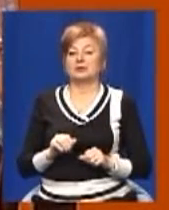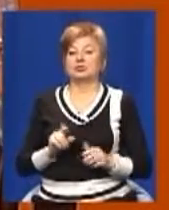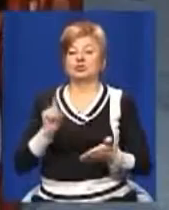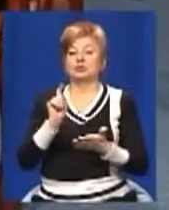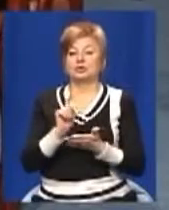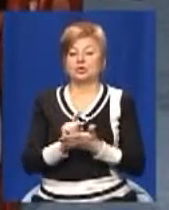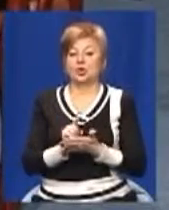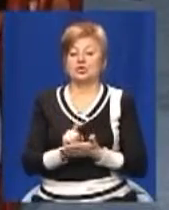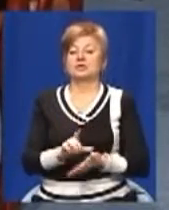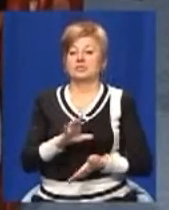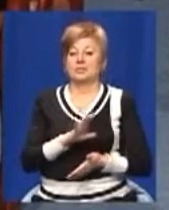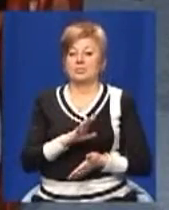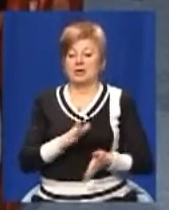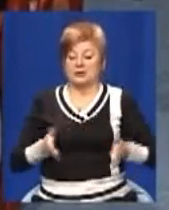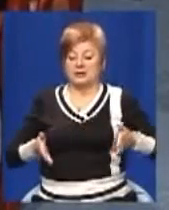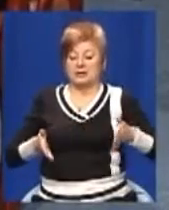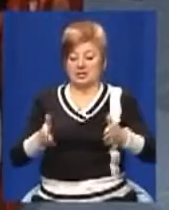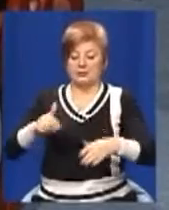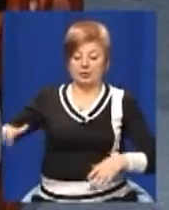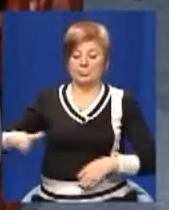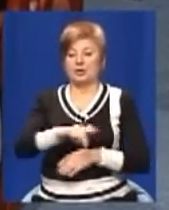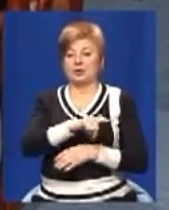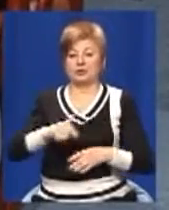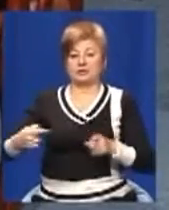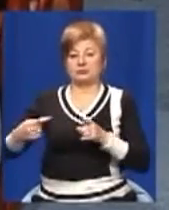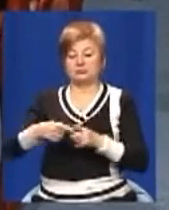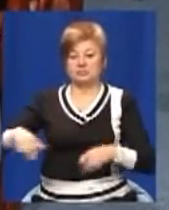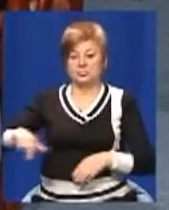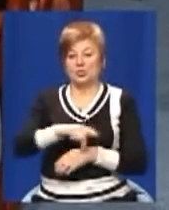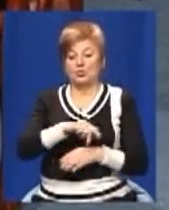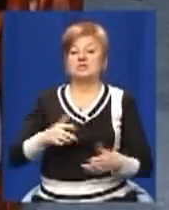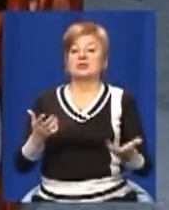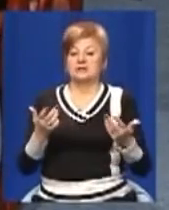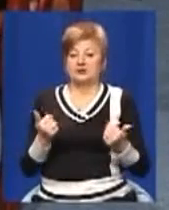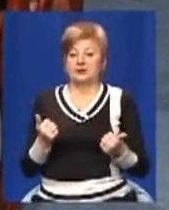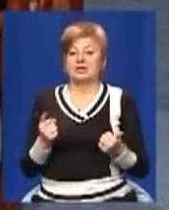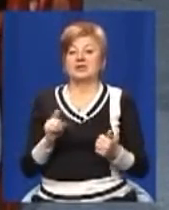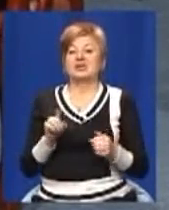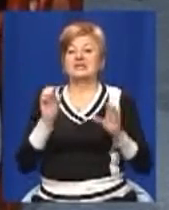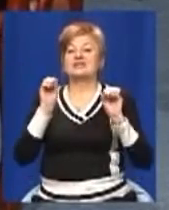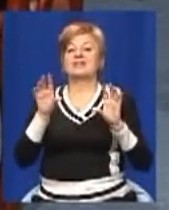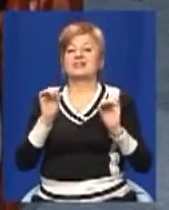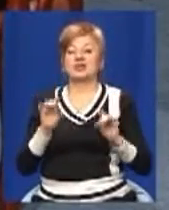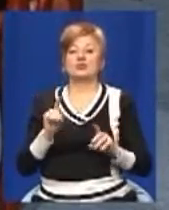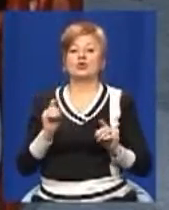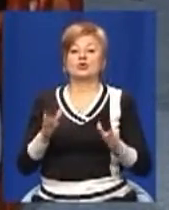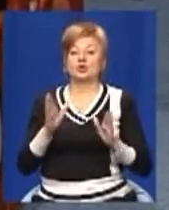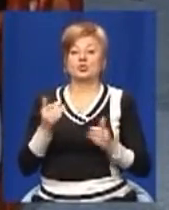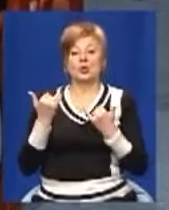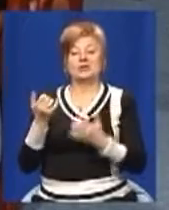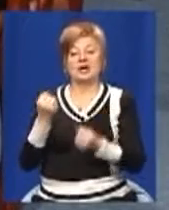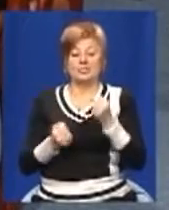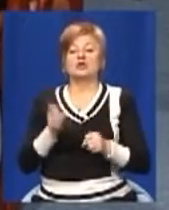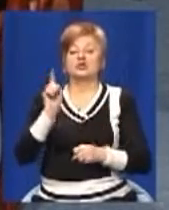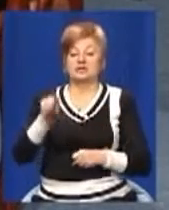должен бути на перекрестки. Так, цілком вірно. І, власне, ці світлофори, вони не тільки для машин, а й